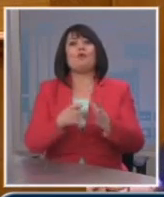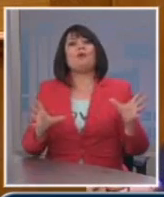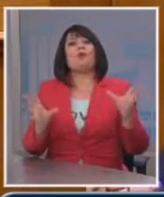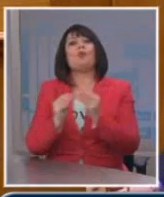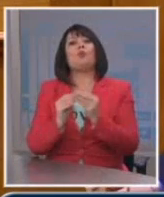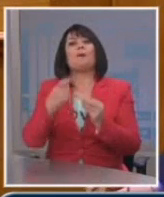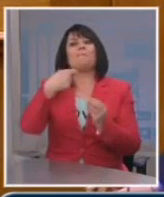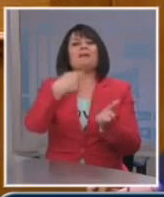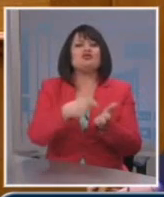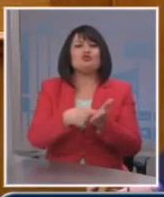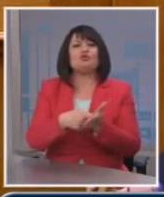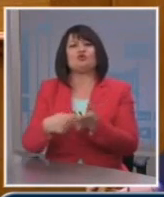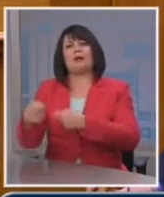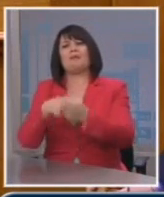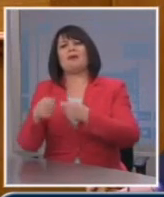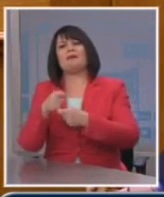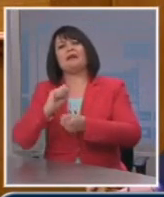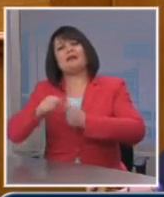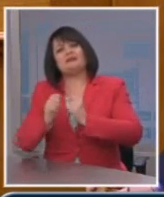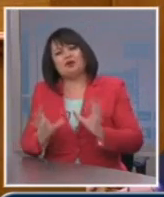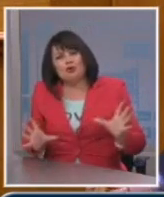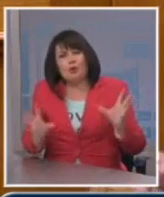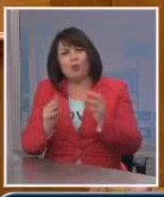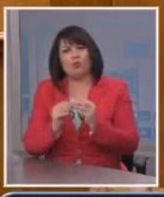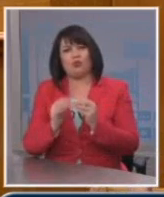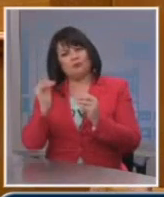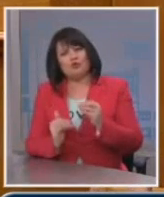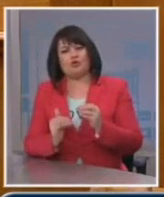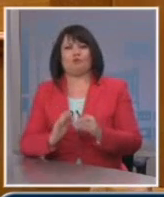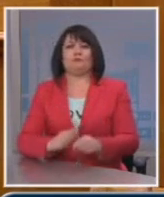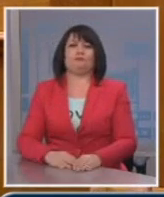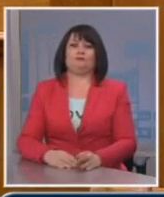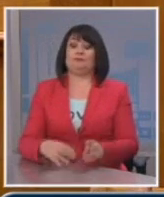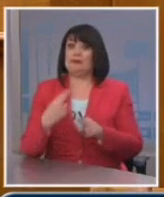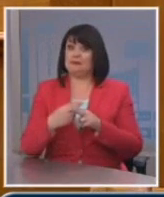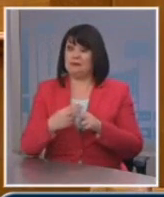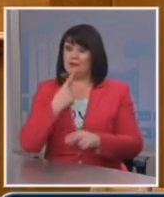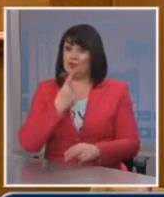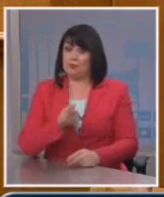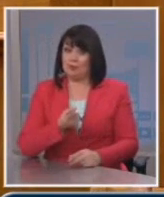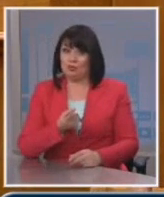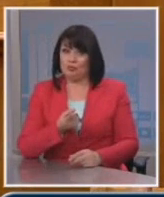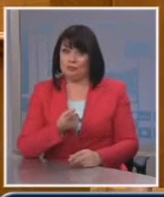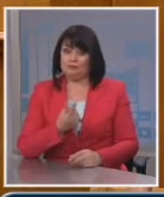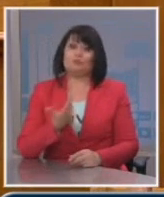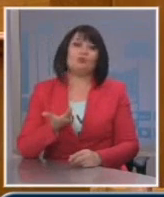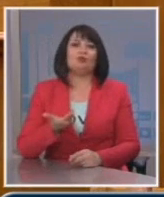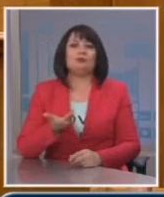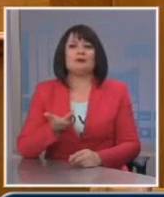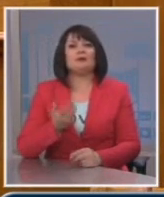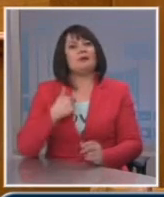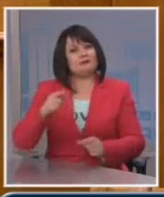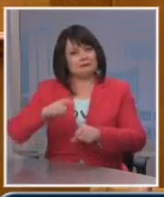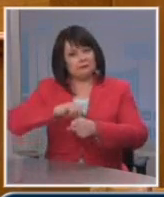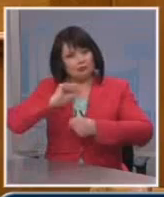από μισθούς και επιχειρηματική δραστηριότητα. Και έχει αξία να αναφερθεί ότι γίνεται μια